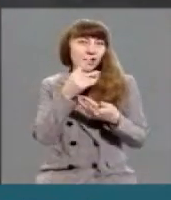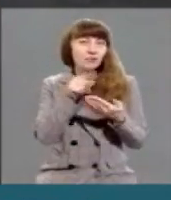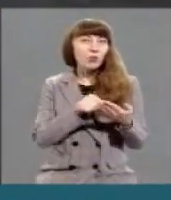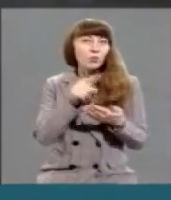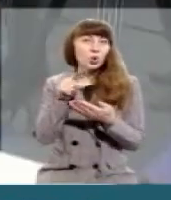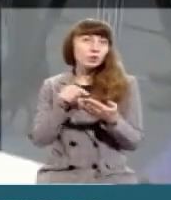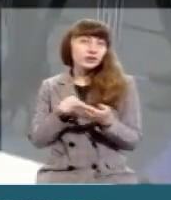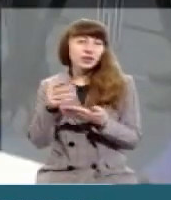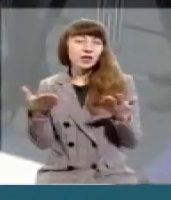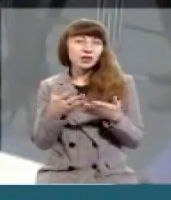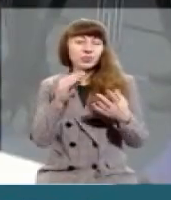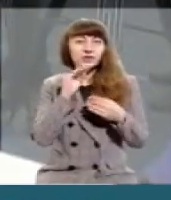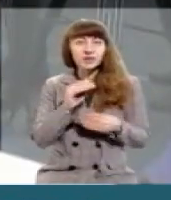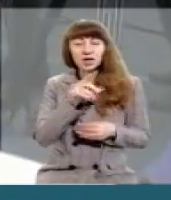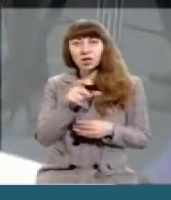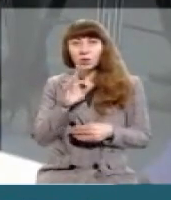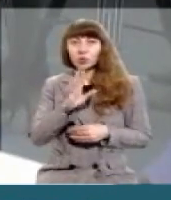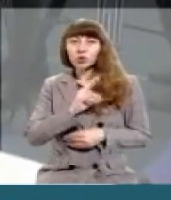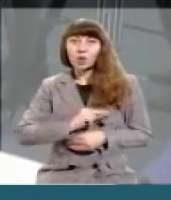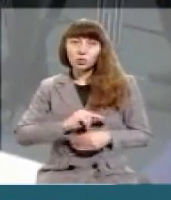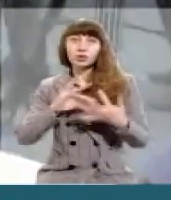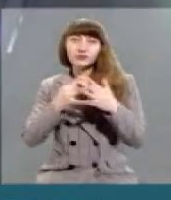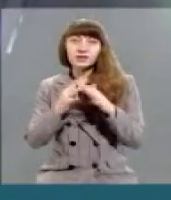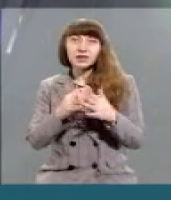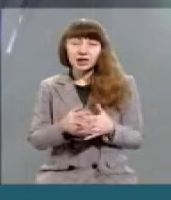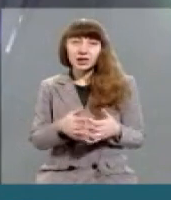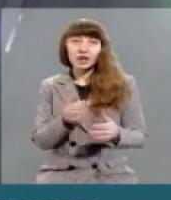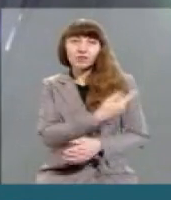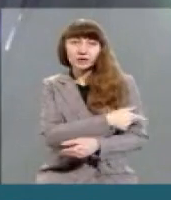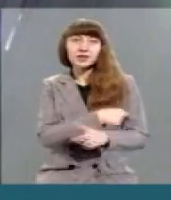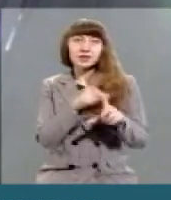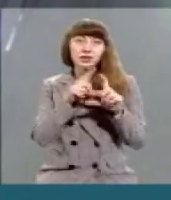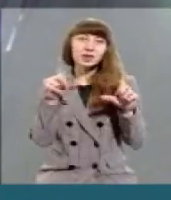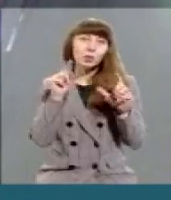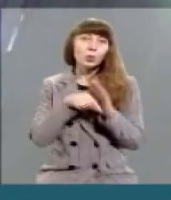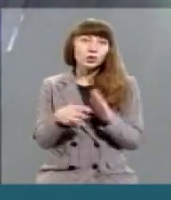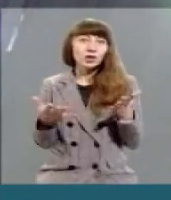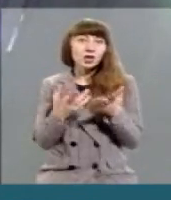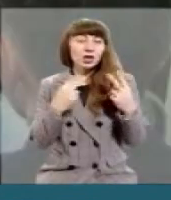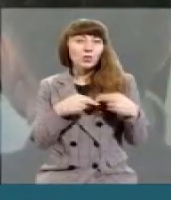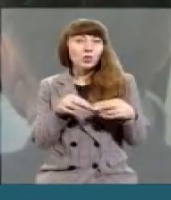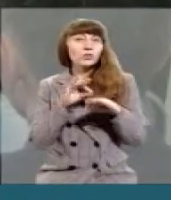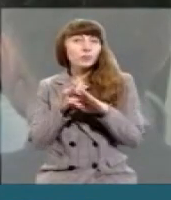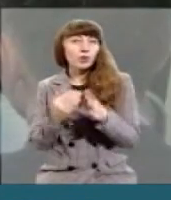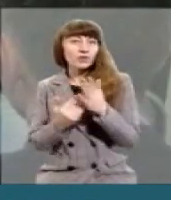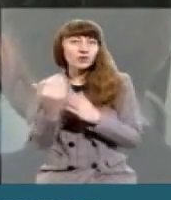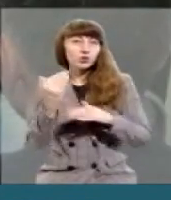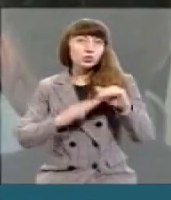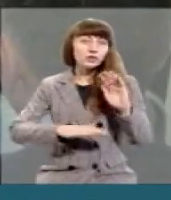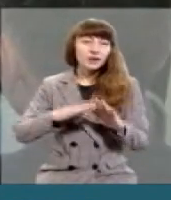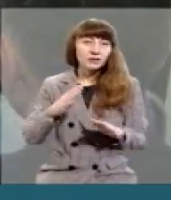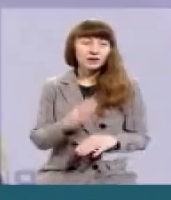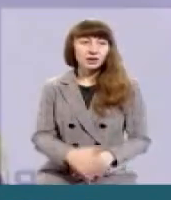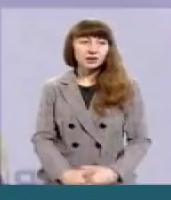том, какие специалисты будут работать в пунктах, которые будут строиться в сельской местности, и какая работа будет проводиться по повышению